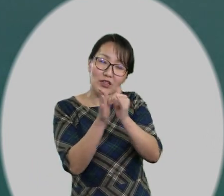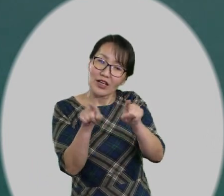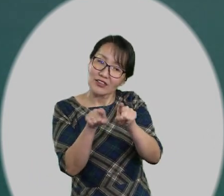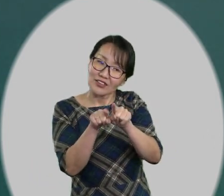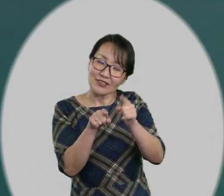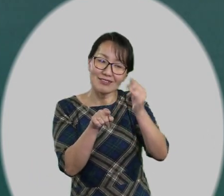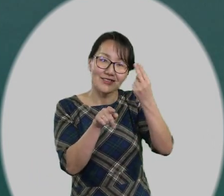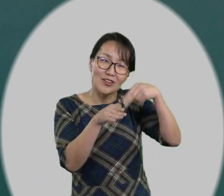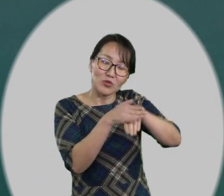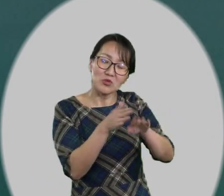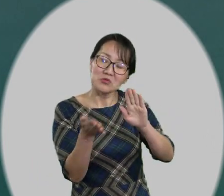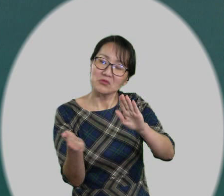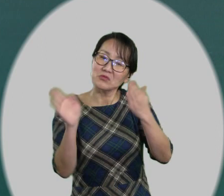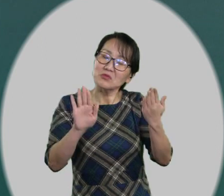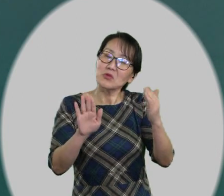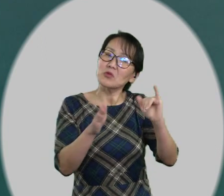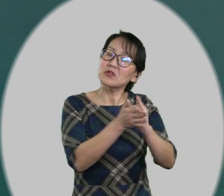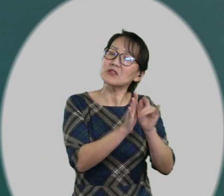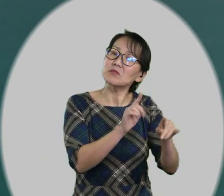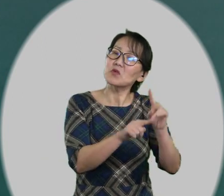вэ? Таад эрхцүүлэн бодороо хүмүүдээ.